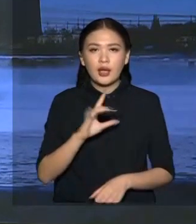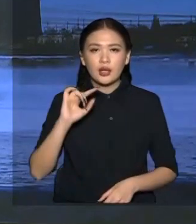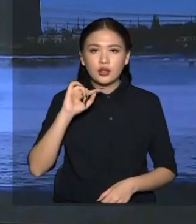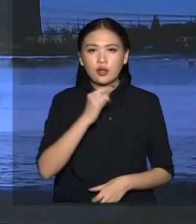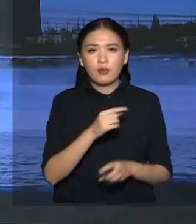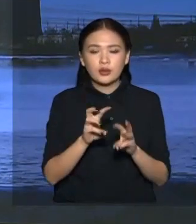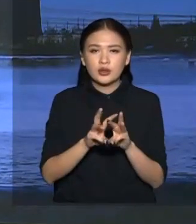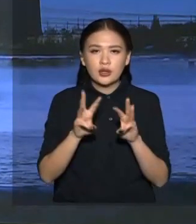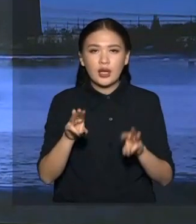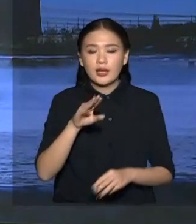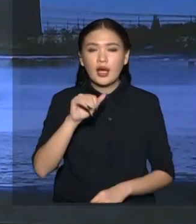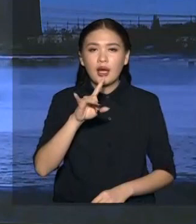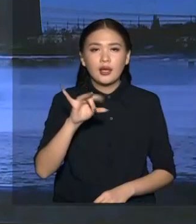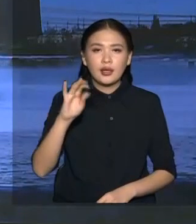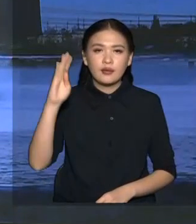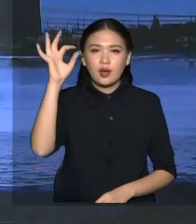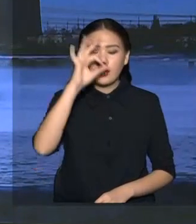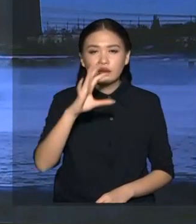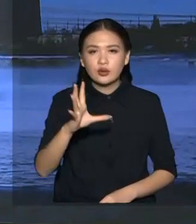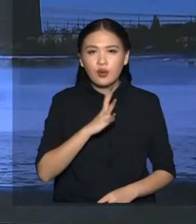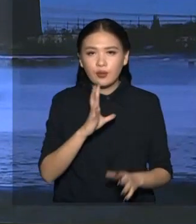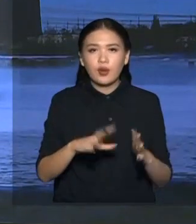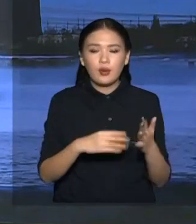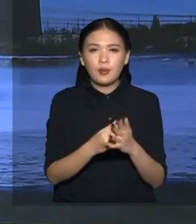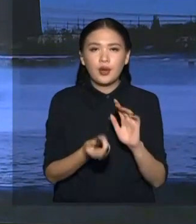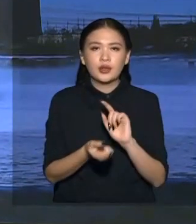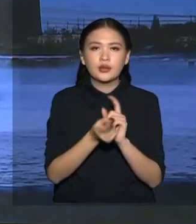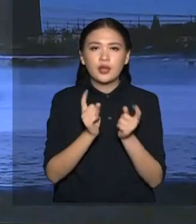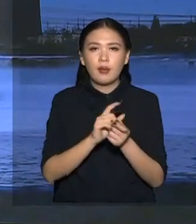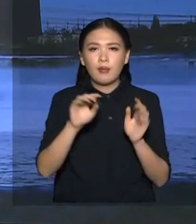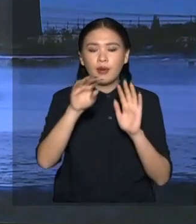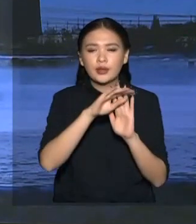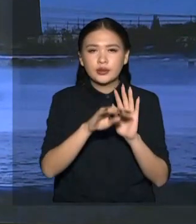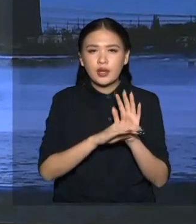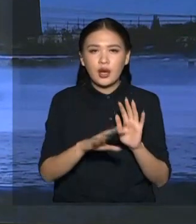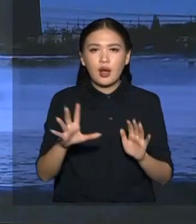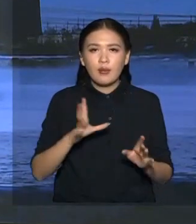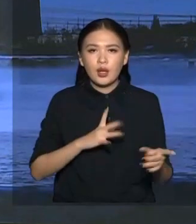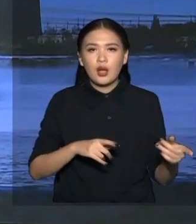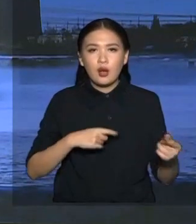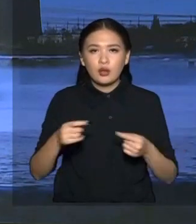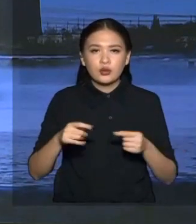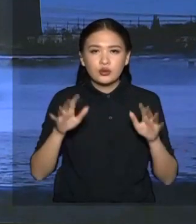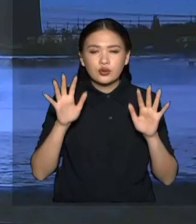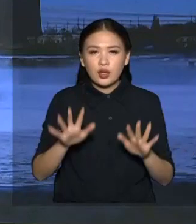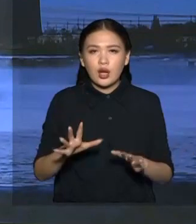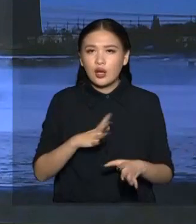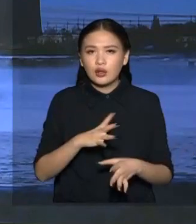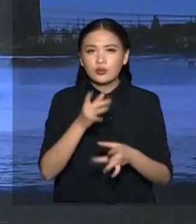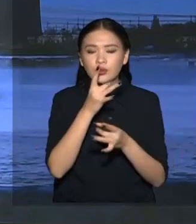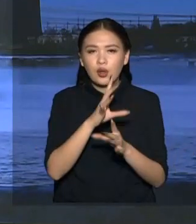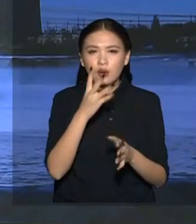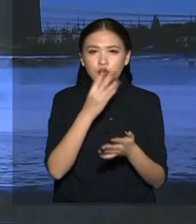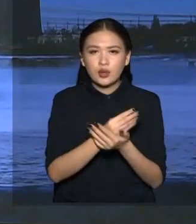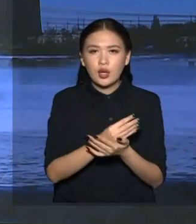экономика министрлігі тарифті инвестицияға айырбастау бағдарламасы аясында коммуналдық кәсіпорындардан түсетін әрбір